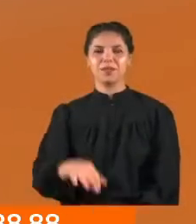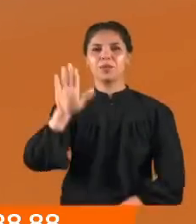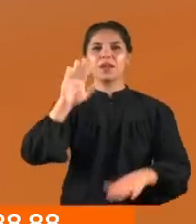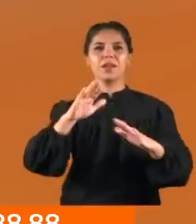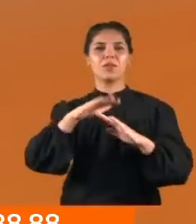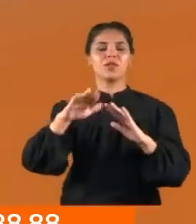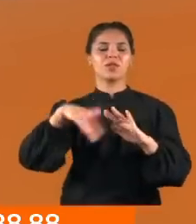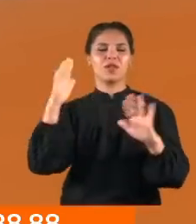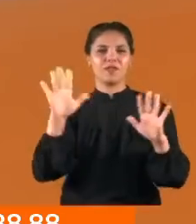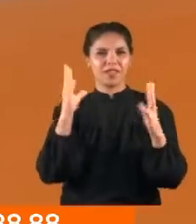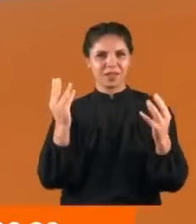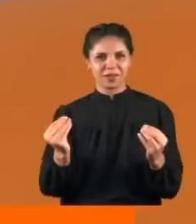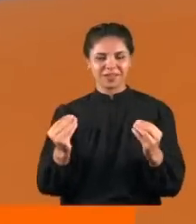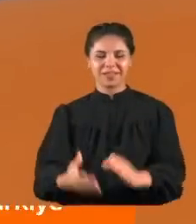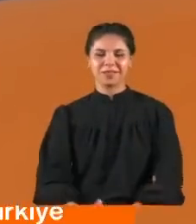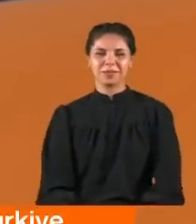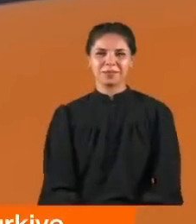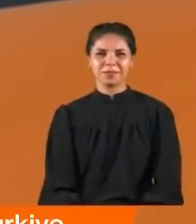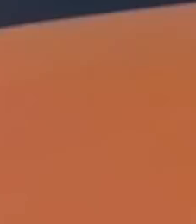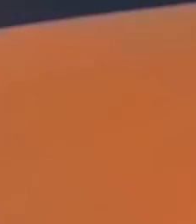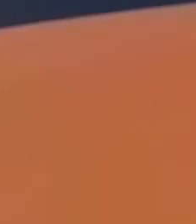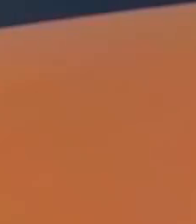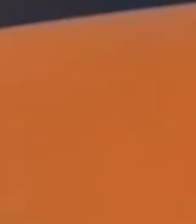Reklam arasına gidiyoruz, ardından veda etmek için burada olacağız.